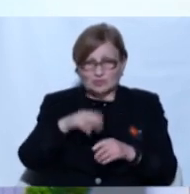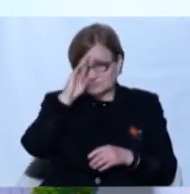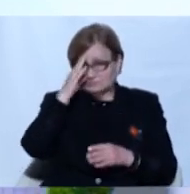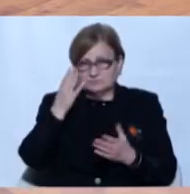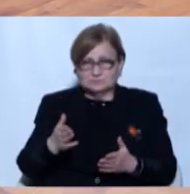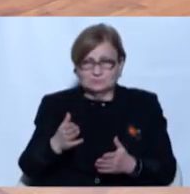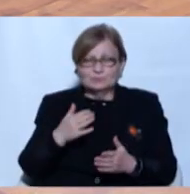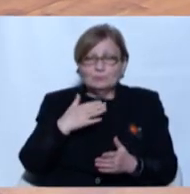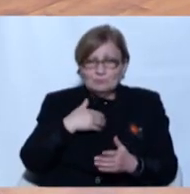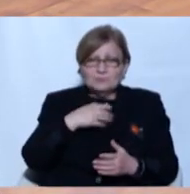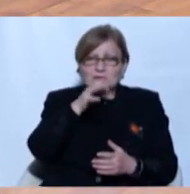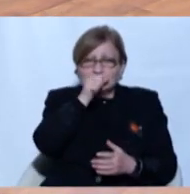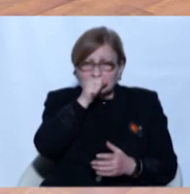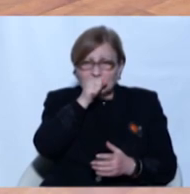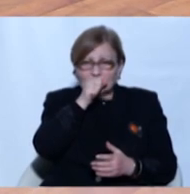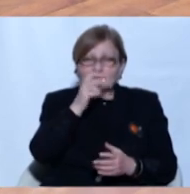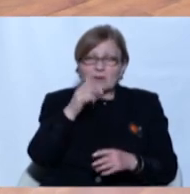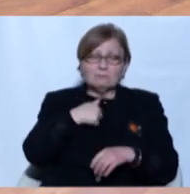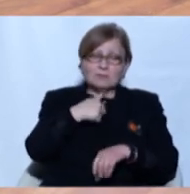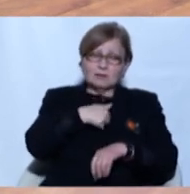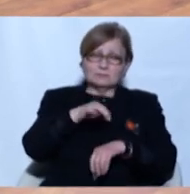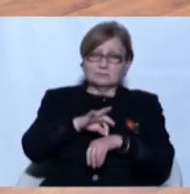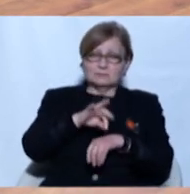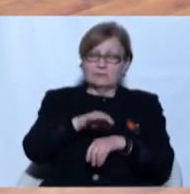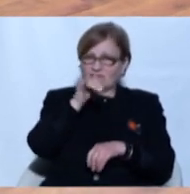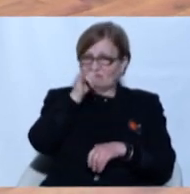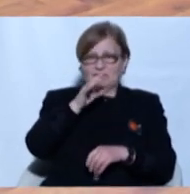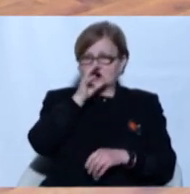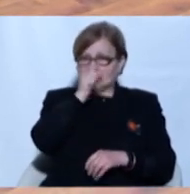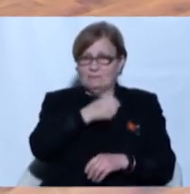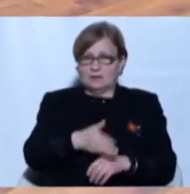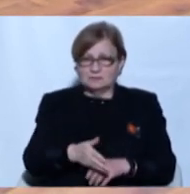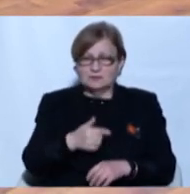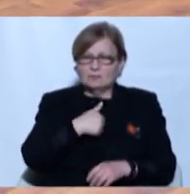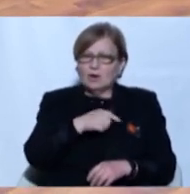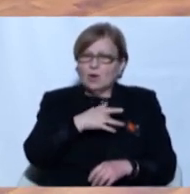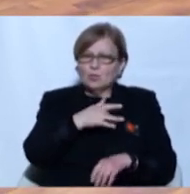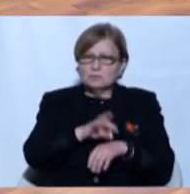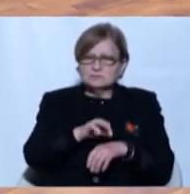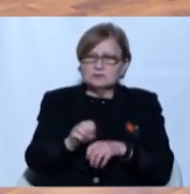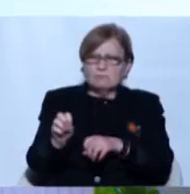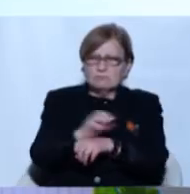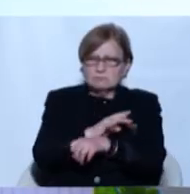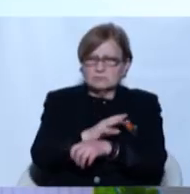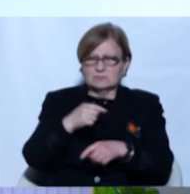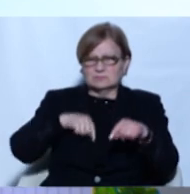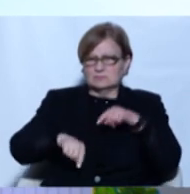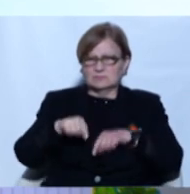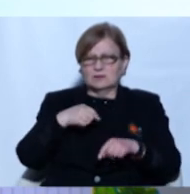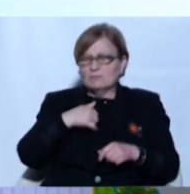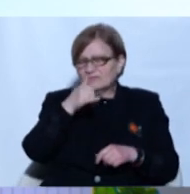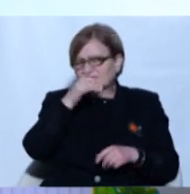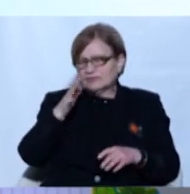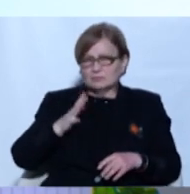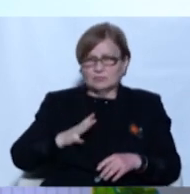კი ვფარავ, მაგრამ ჩემი სატკივარი არ აფარავს. მეტად წარეთ გული მტკივა, მაჟუჟოლებს და ტაშკებს ზარავს. ვერ მოვითმენ რომ